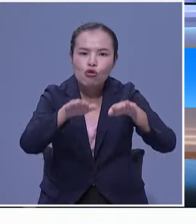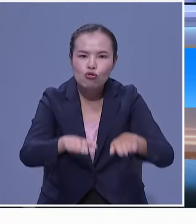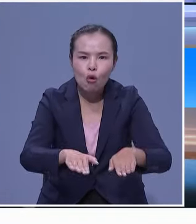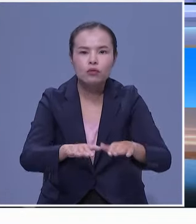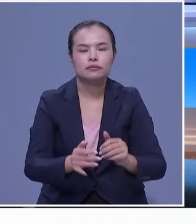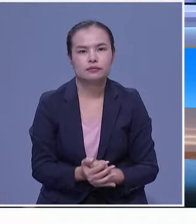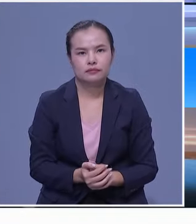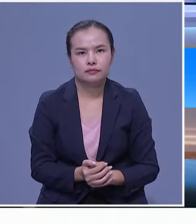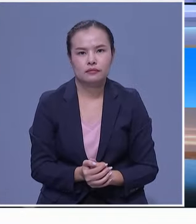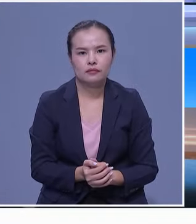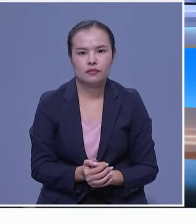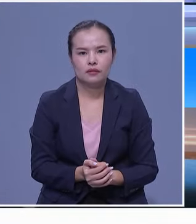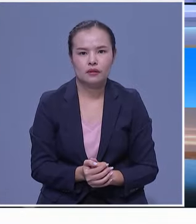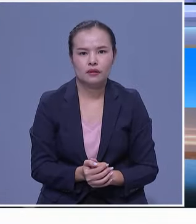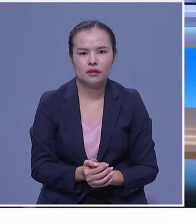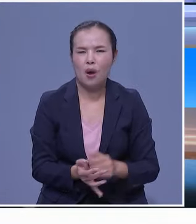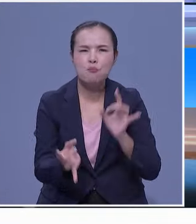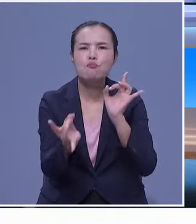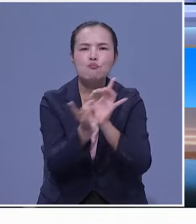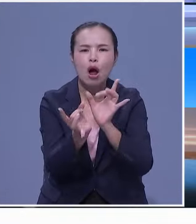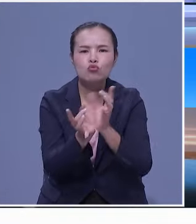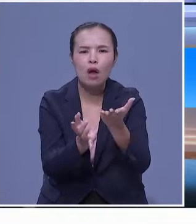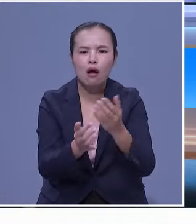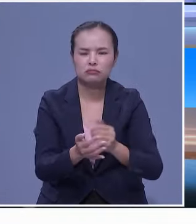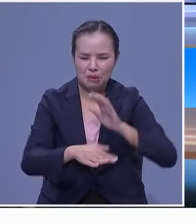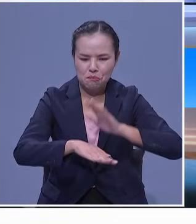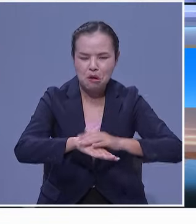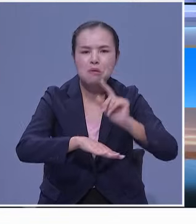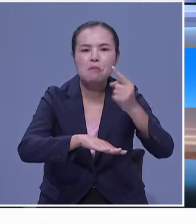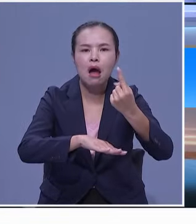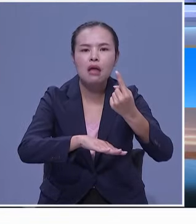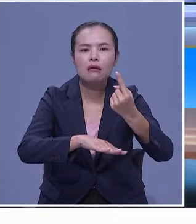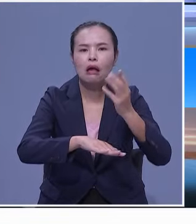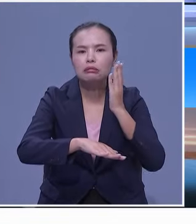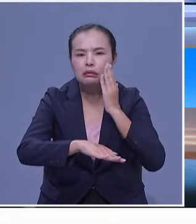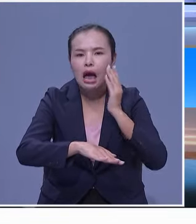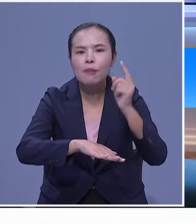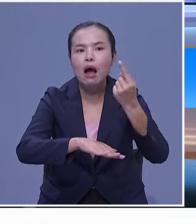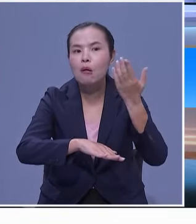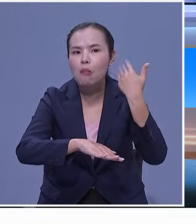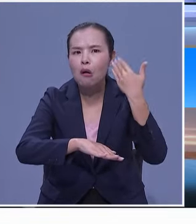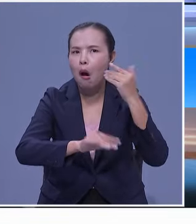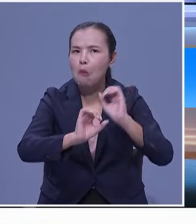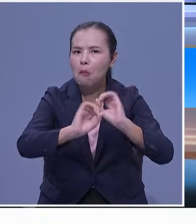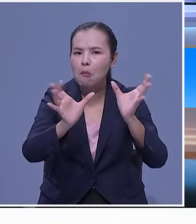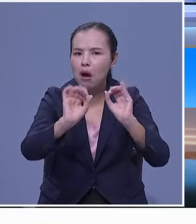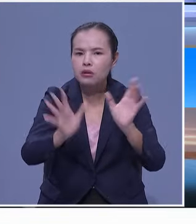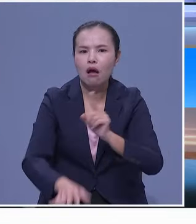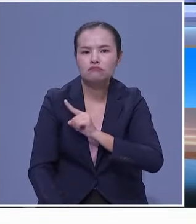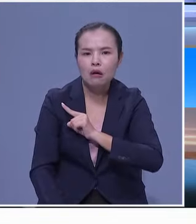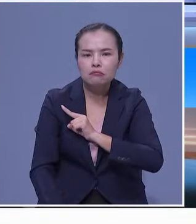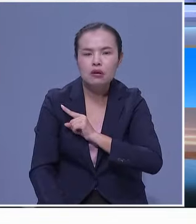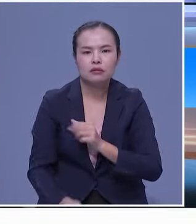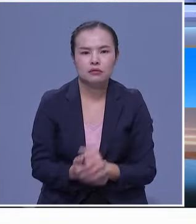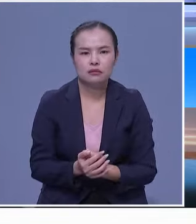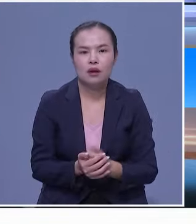ว่าคนส่วนหนึ่งก็ยังไม่รู้จักตัวคุณเท้งนั่นแหละที ่ ยังใหม่มากก่อนหน้านี้ก็ไม่ใช่คนที่มีบทบาทชัดเจนนัก คือถ้าพรรคก้าวไกลเก่า